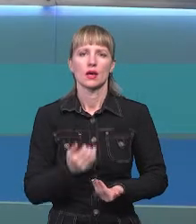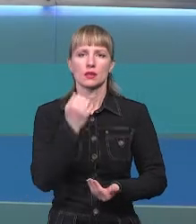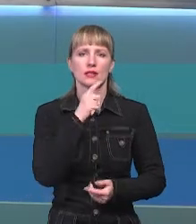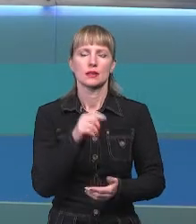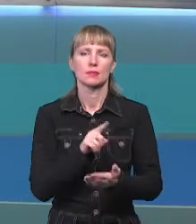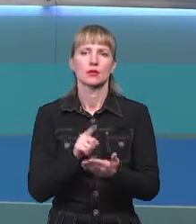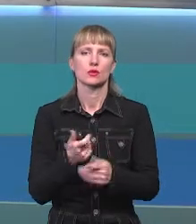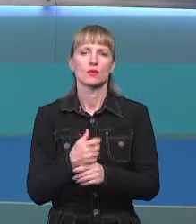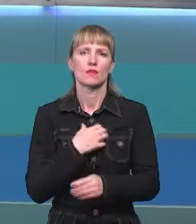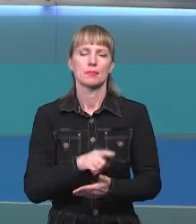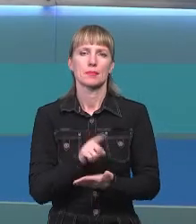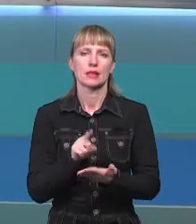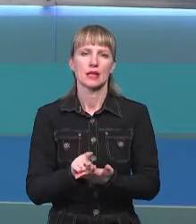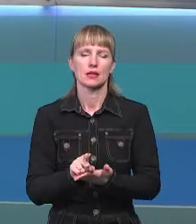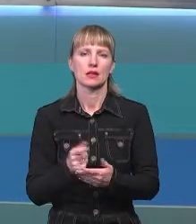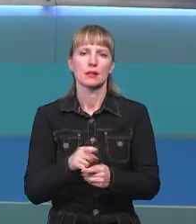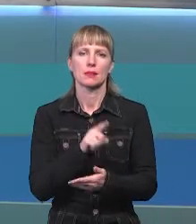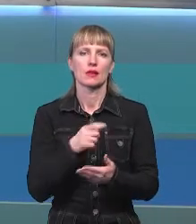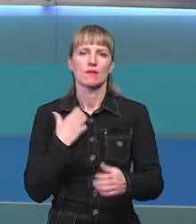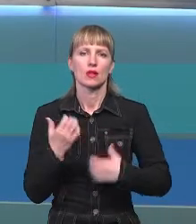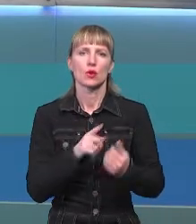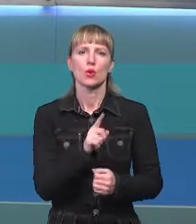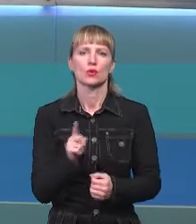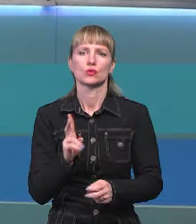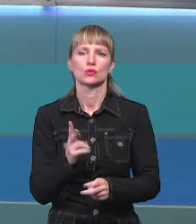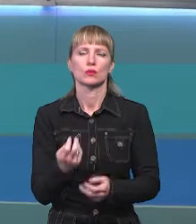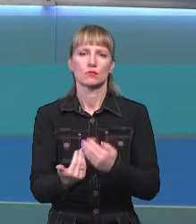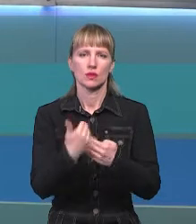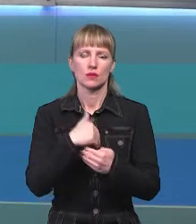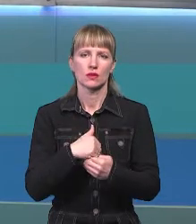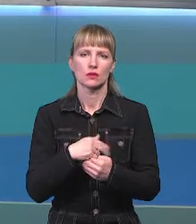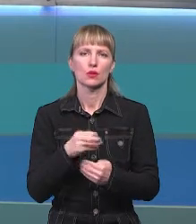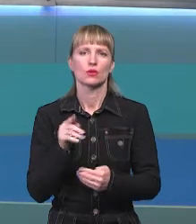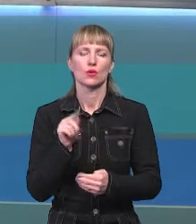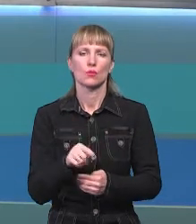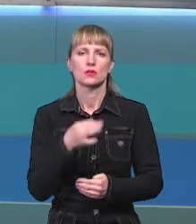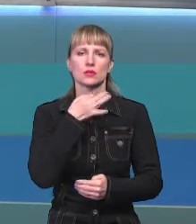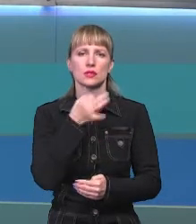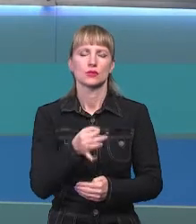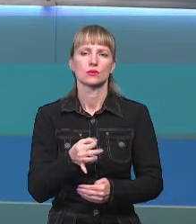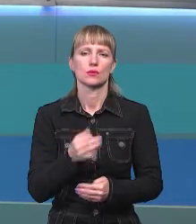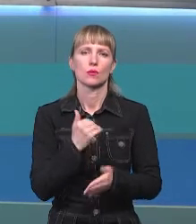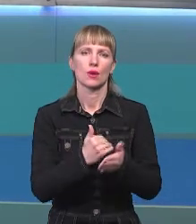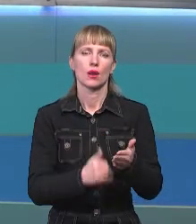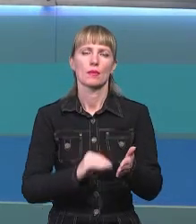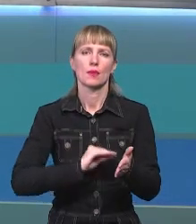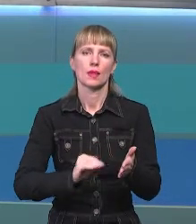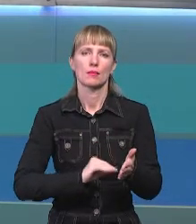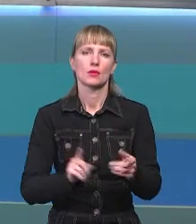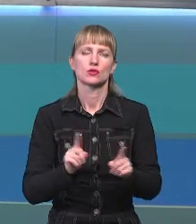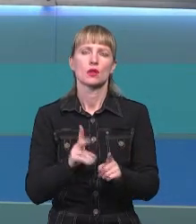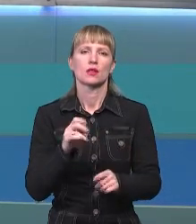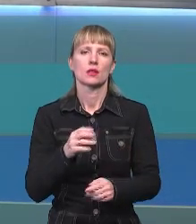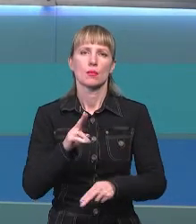за питання. Це дуже важливе питання. Це питання хвилює майже кожного, хто до нас звертається. Тому скажу, в програмі написано, що